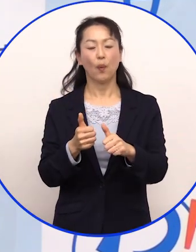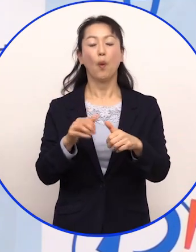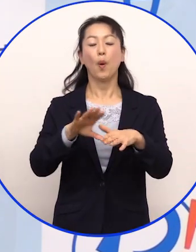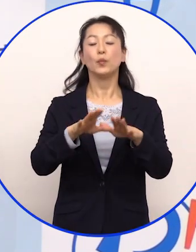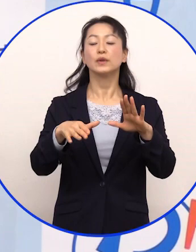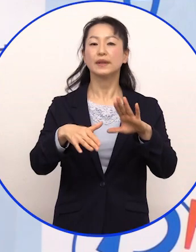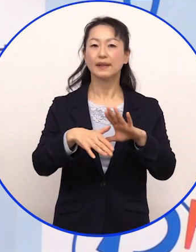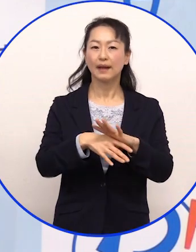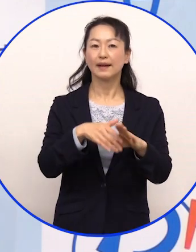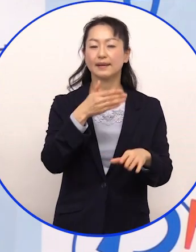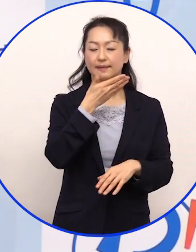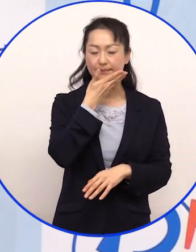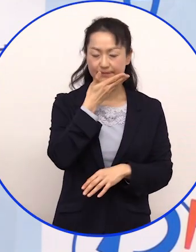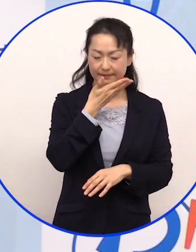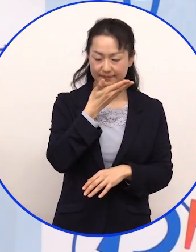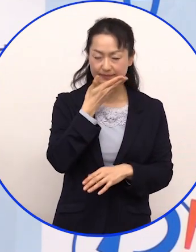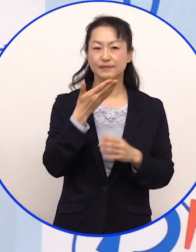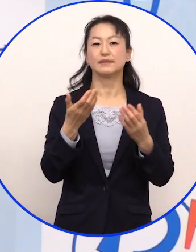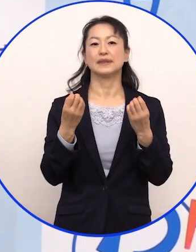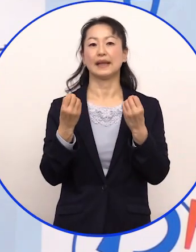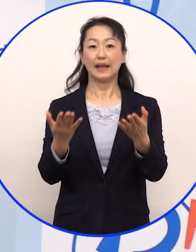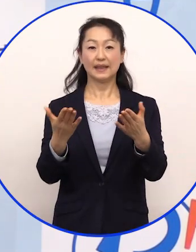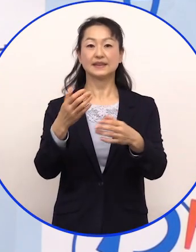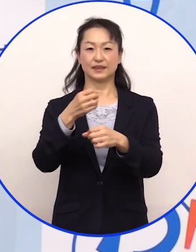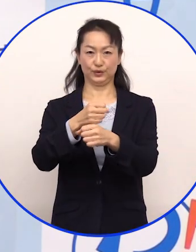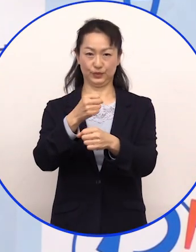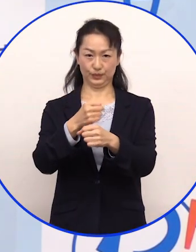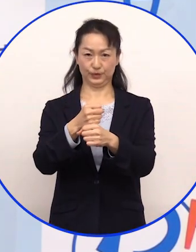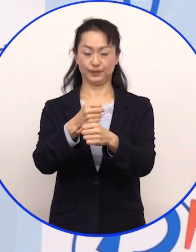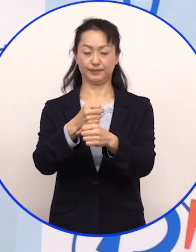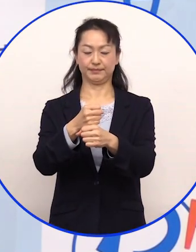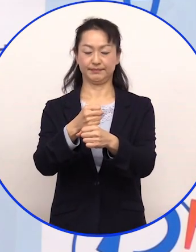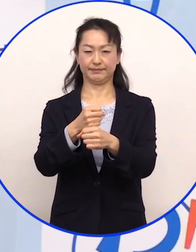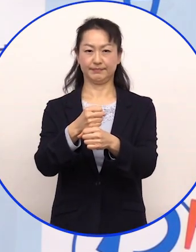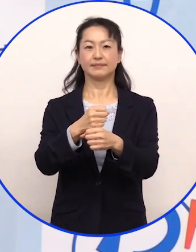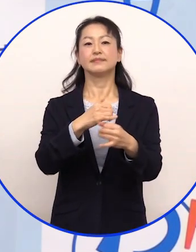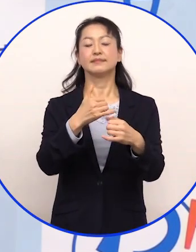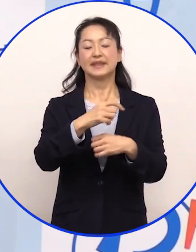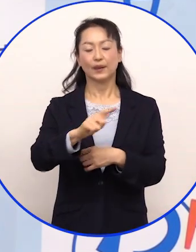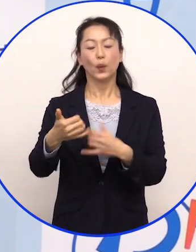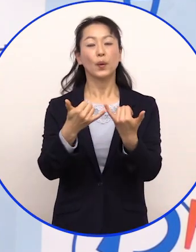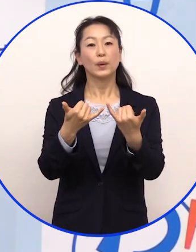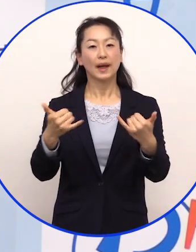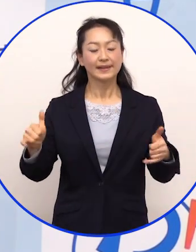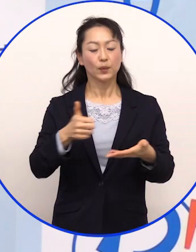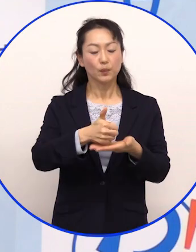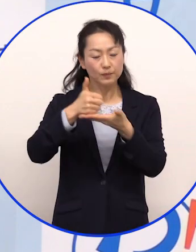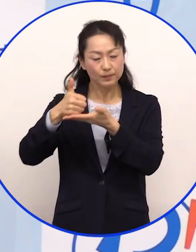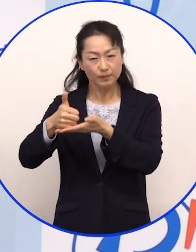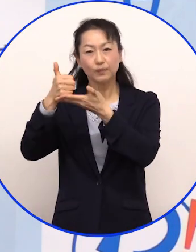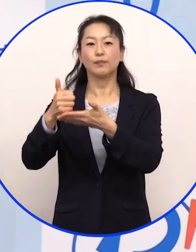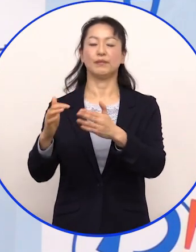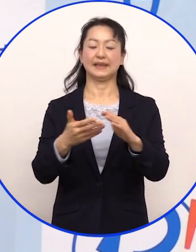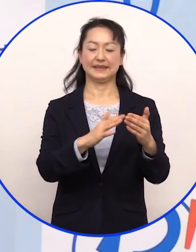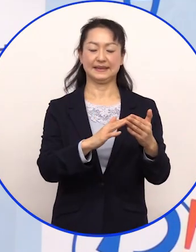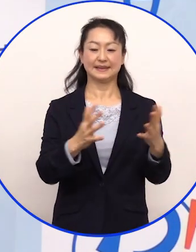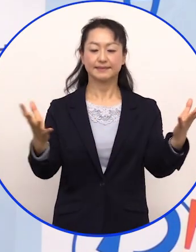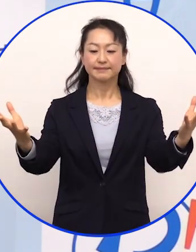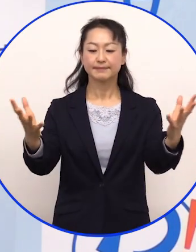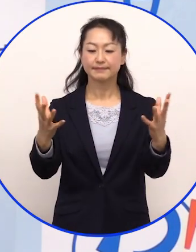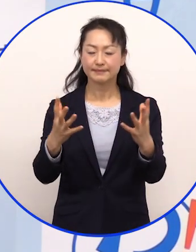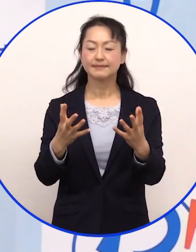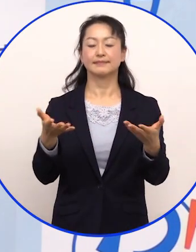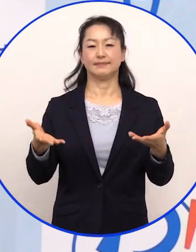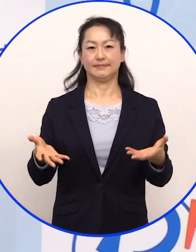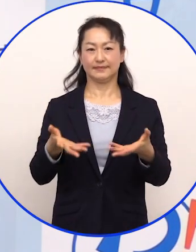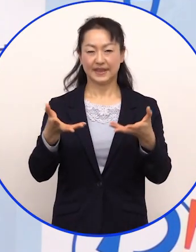にしながら新しいものを生み出す街、多様性が尊重される街には人が集まり賑わいが